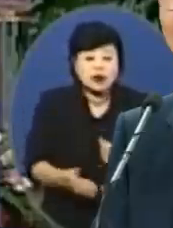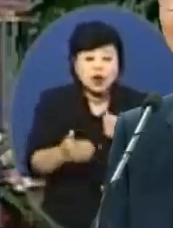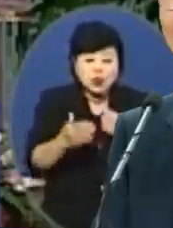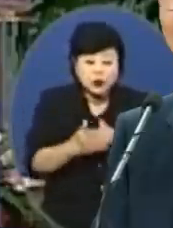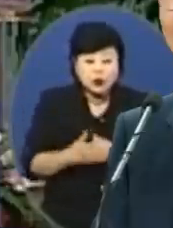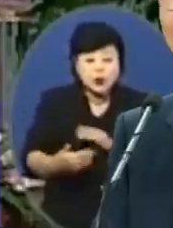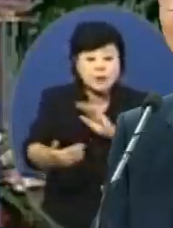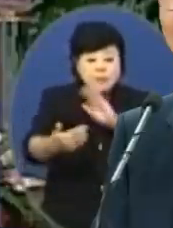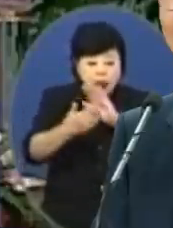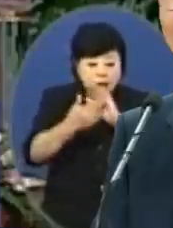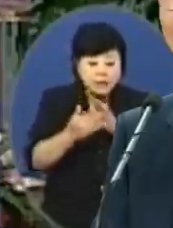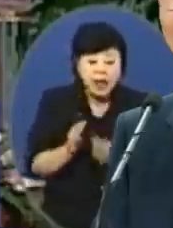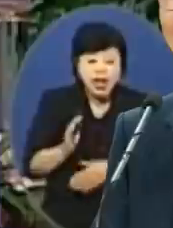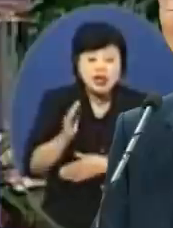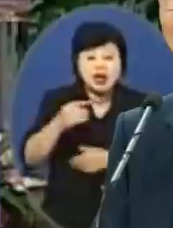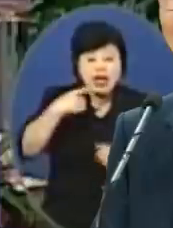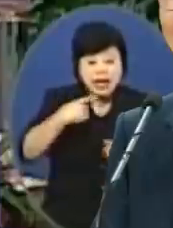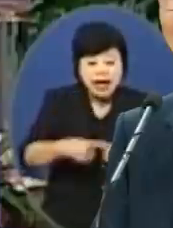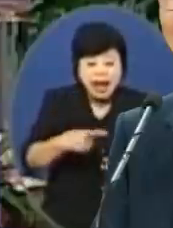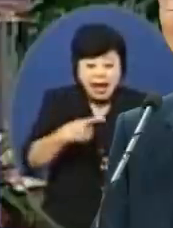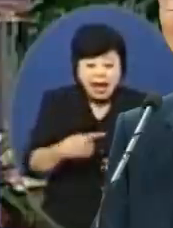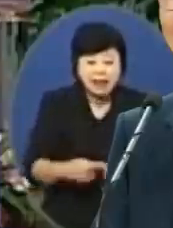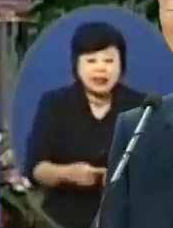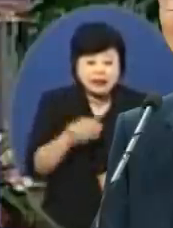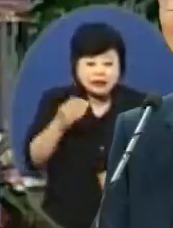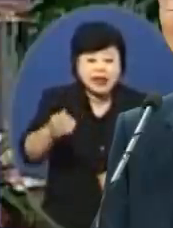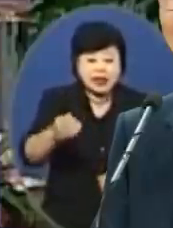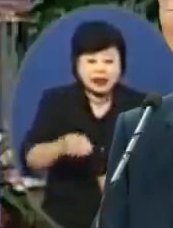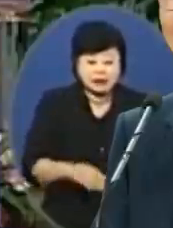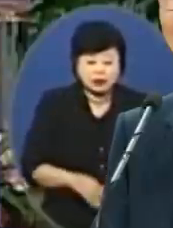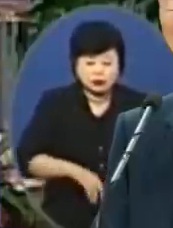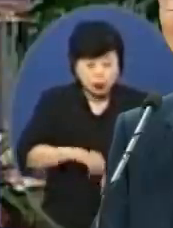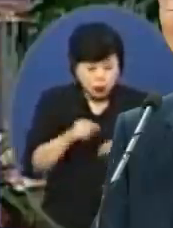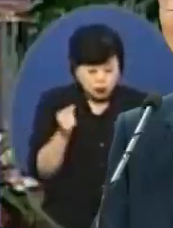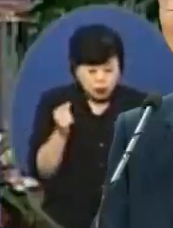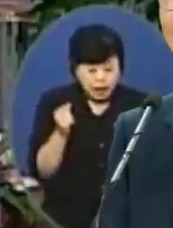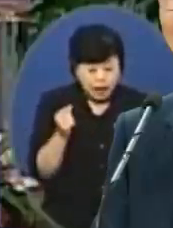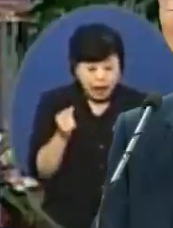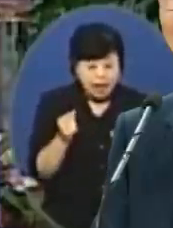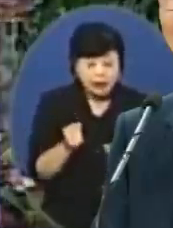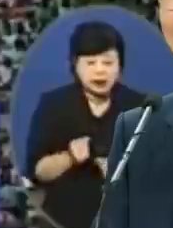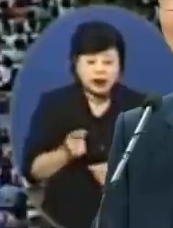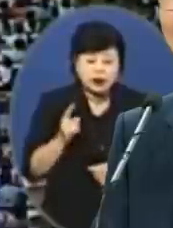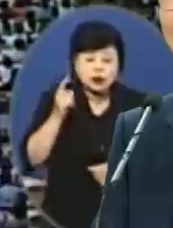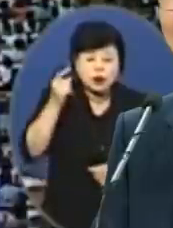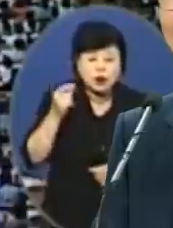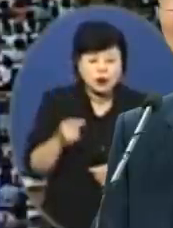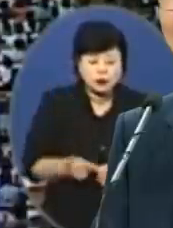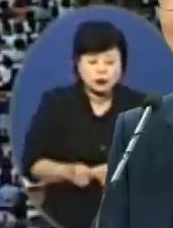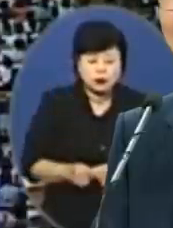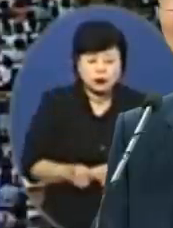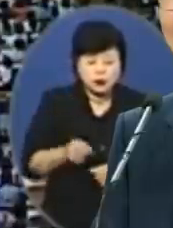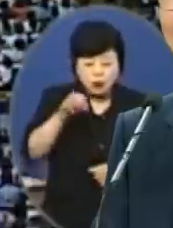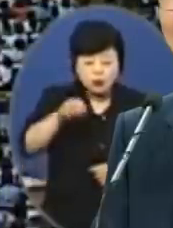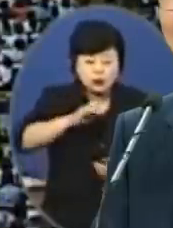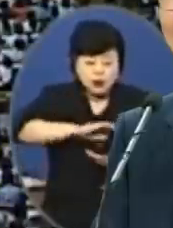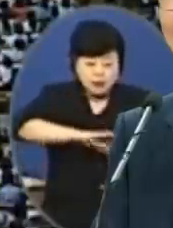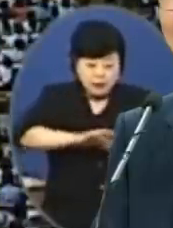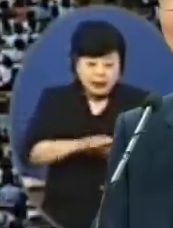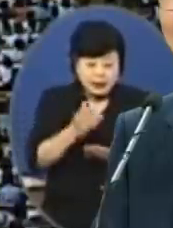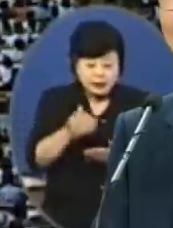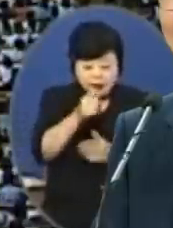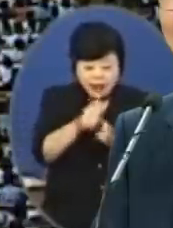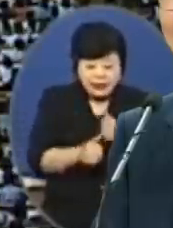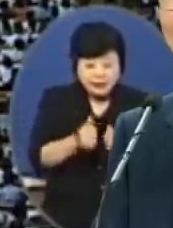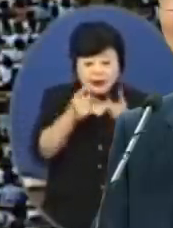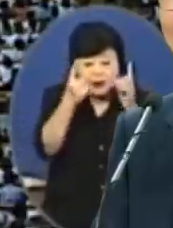내 영광의 칼이시로다. 내 대적이 내게 복종하리니 내가 그들의 높은 곳을 밟으리로다.